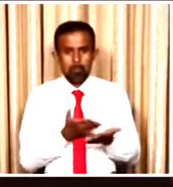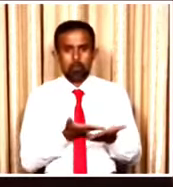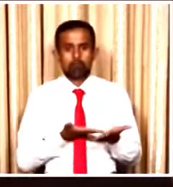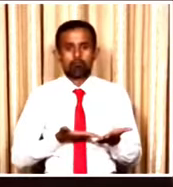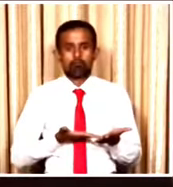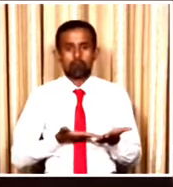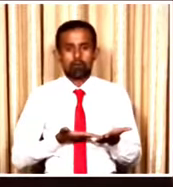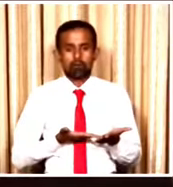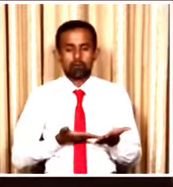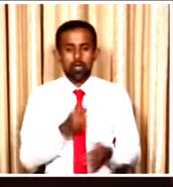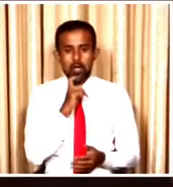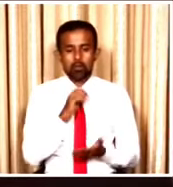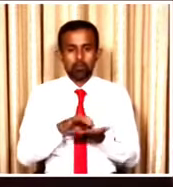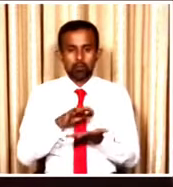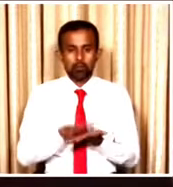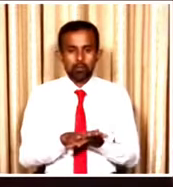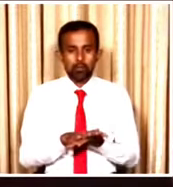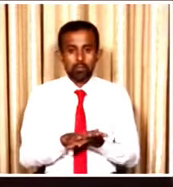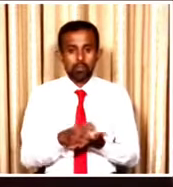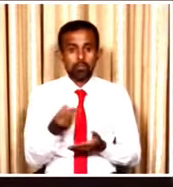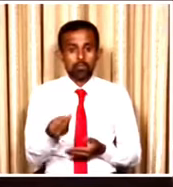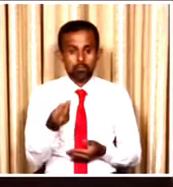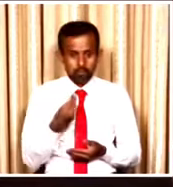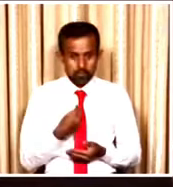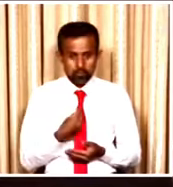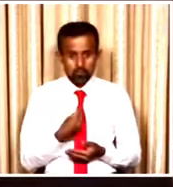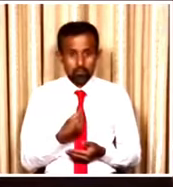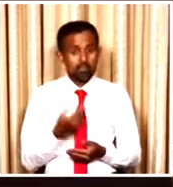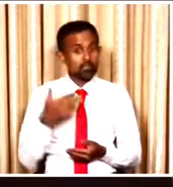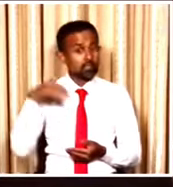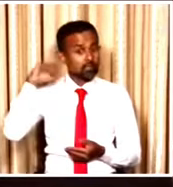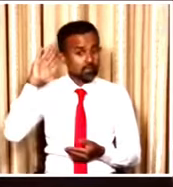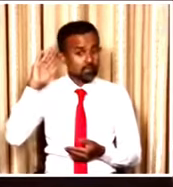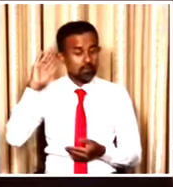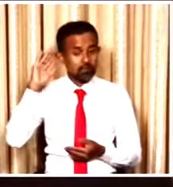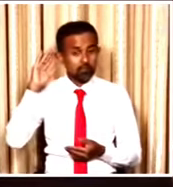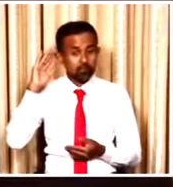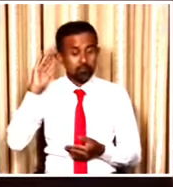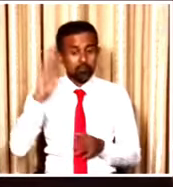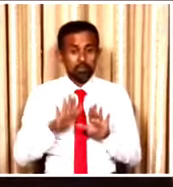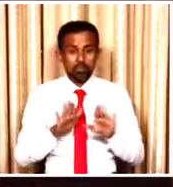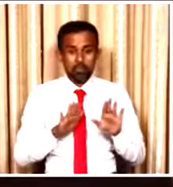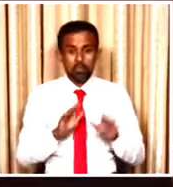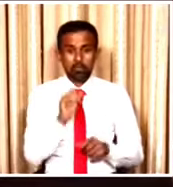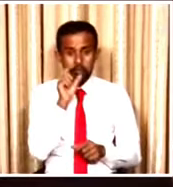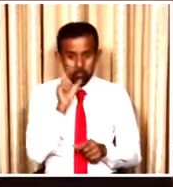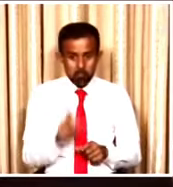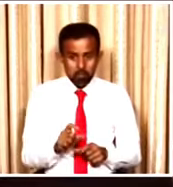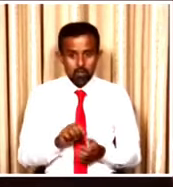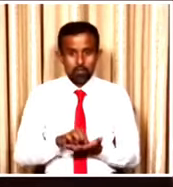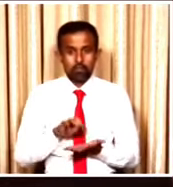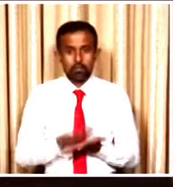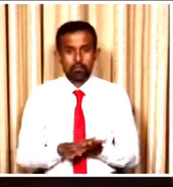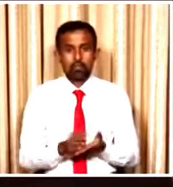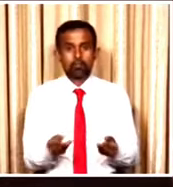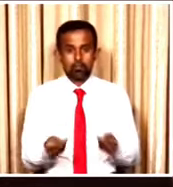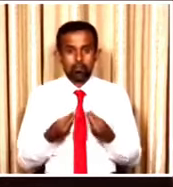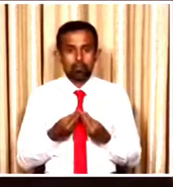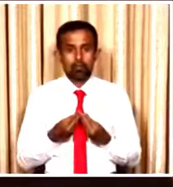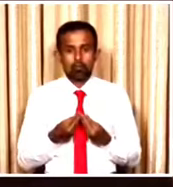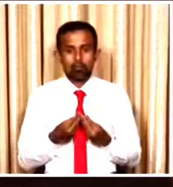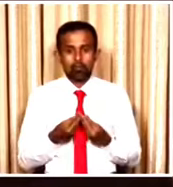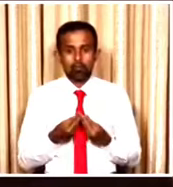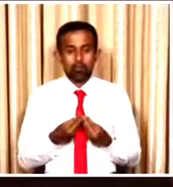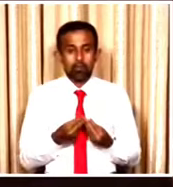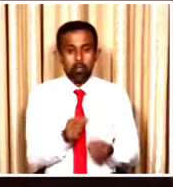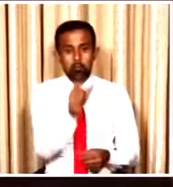තිබෙනවා මේ නඩු තීන්දුව ලබා දීමේදී එවකට තිබුණු තත්ත්වයන් සැලකිල්ලටගෙන තමයි මේ තීන්දුව ලබා දීලා තිබෙන්නේ කියලා. එතකොට